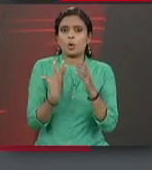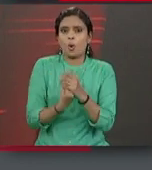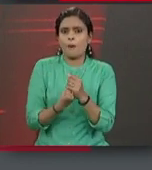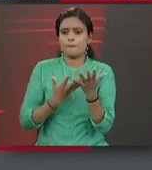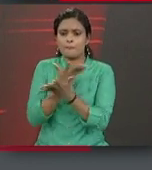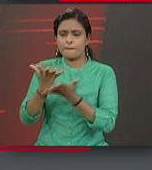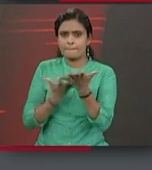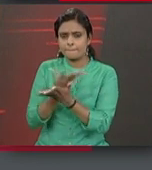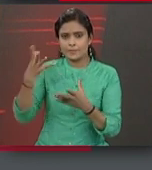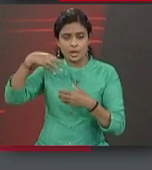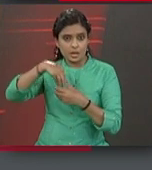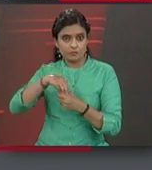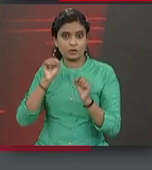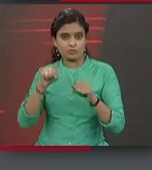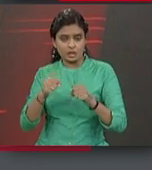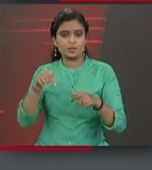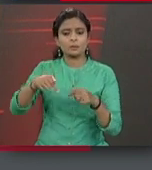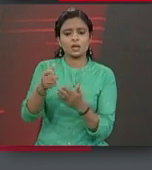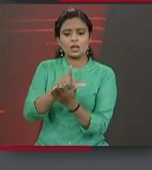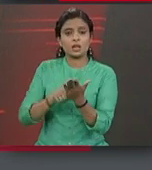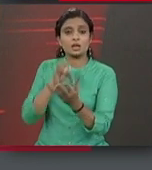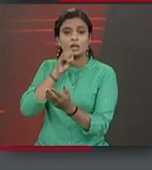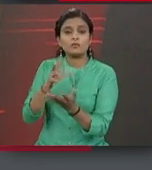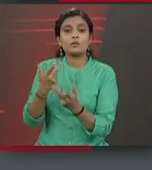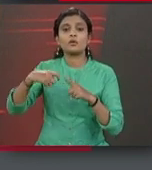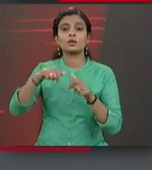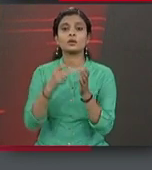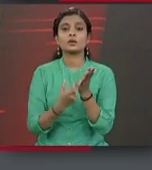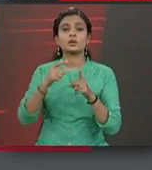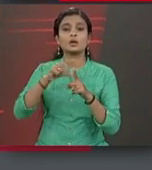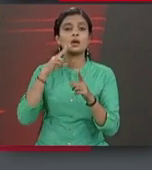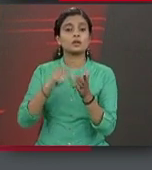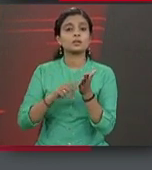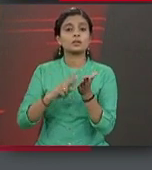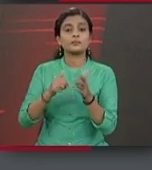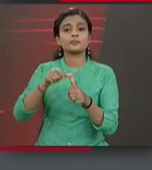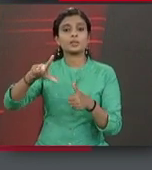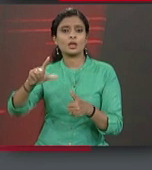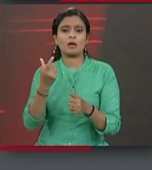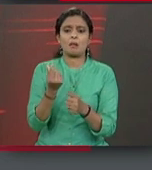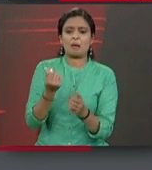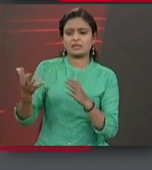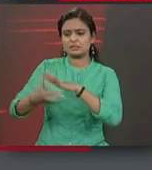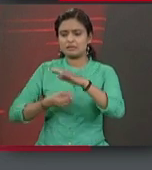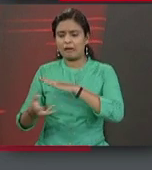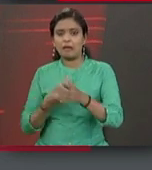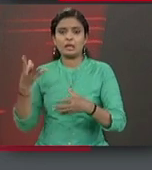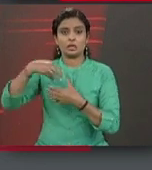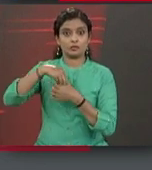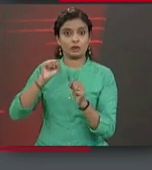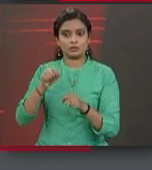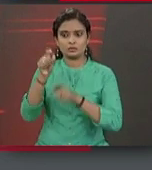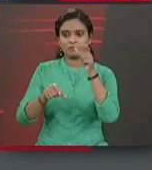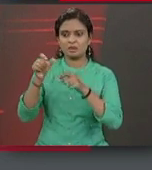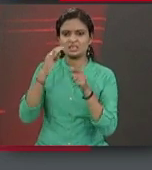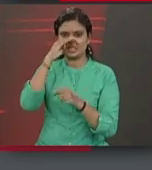അതിൽ കുറ്റപത്രത്തിൽ പറയുന്നത് കർദിനാൾ വൻതോതിൽ സാമ്പത്തിക ക്രമക്കേട് നടത്തി അദ്ദേഹത്തെ പൊതുസമൂഹത്തിൽ അപമാനിക്കുക, അതുവഴി